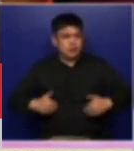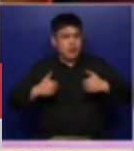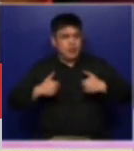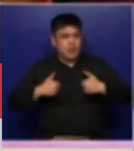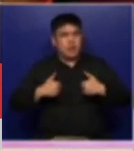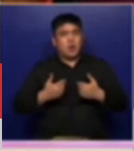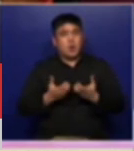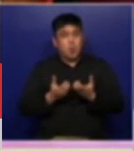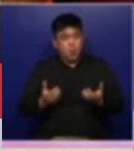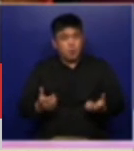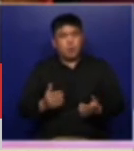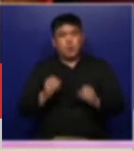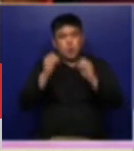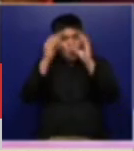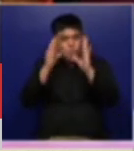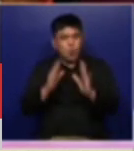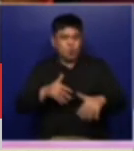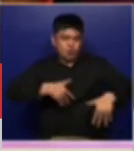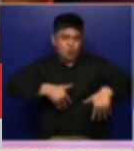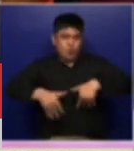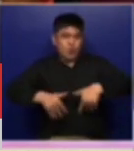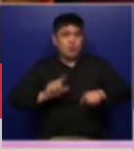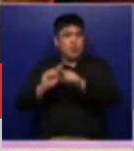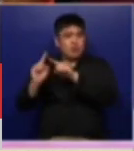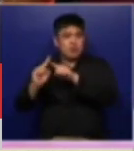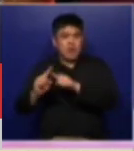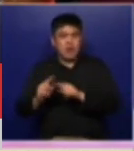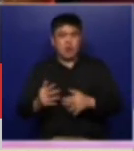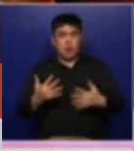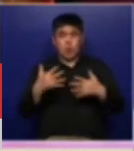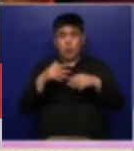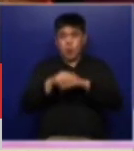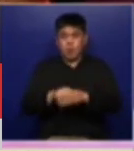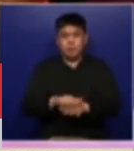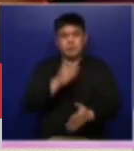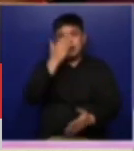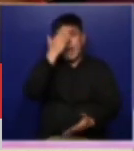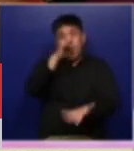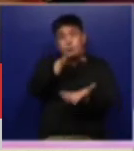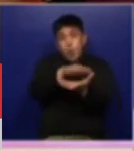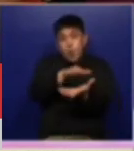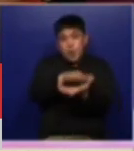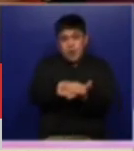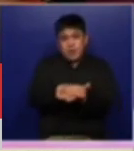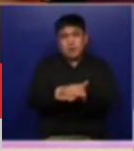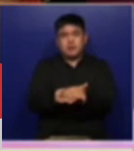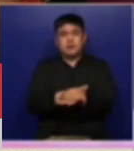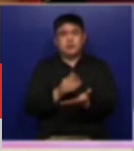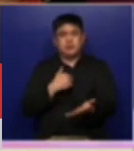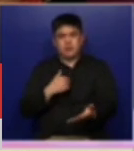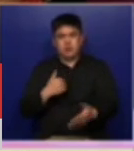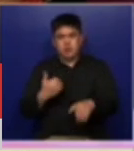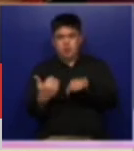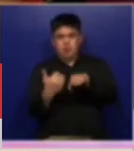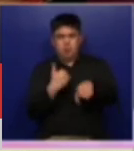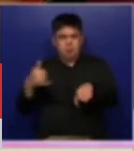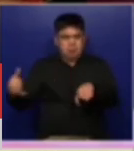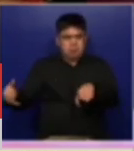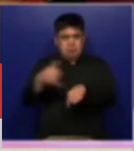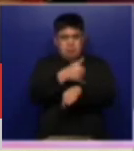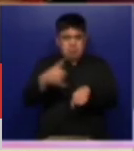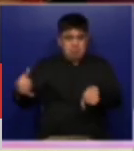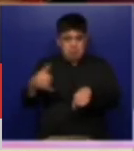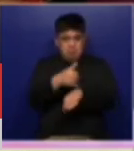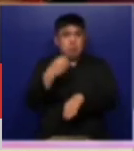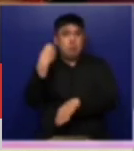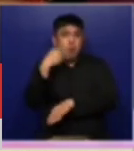นักเรียนครูและประชาชนที่อาศัยอยู่ในบริเวณหน้าใกล้โรงเรียนที่ใช้ถนนเส้นนี้ทาง